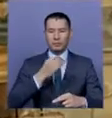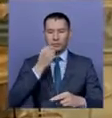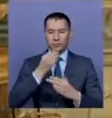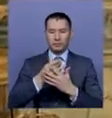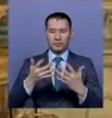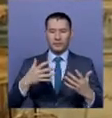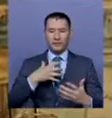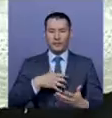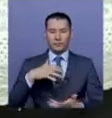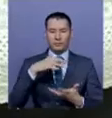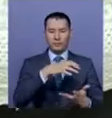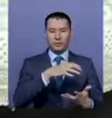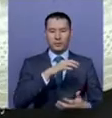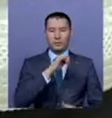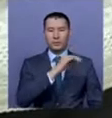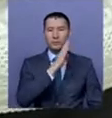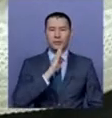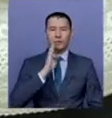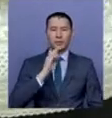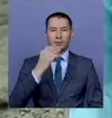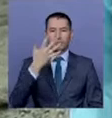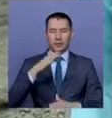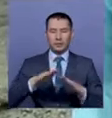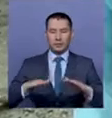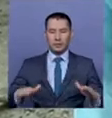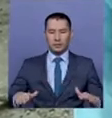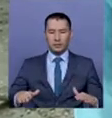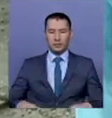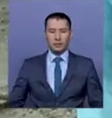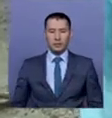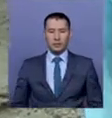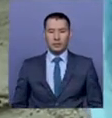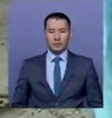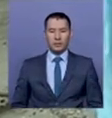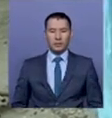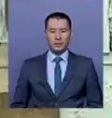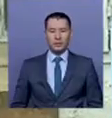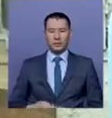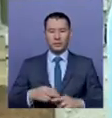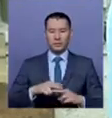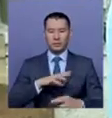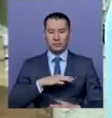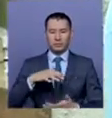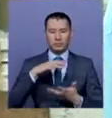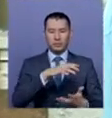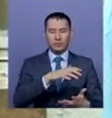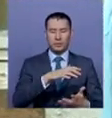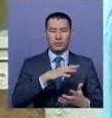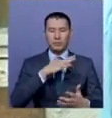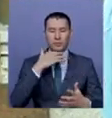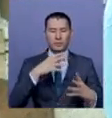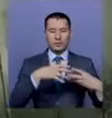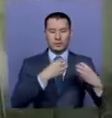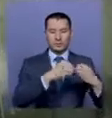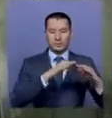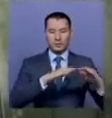Гүлмира Тоқтарбайқызы қазір 5 баланы бағып отыр. Аналарынан ерте айырылған жас жеткіншектерді бауырына басқан. Көпбалалы отбасыға елде